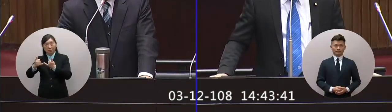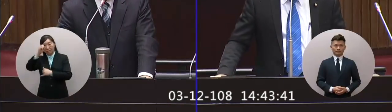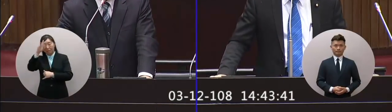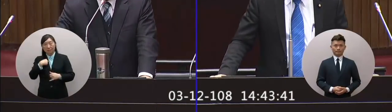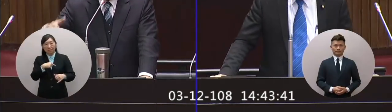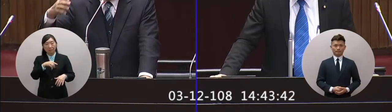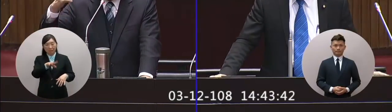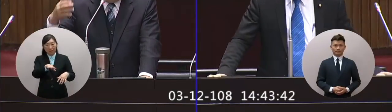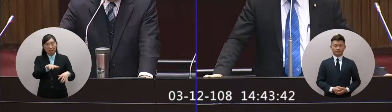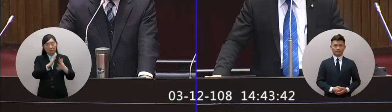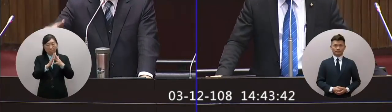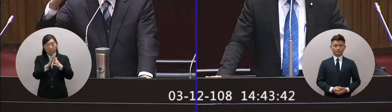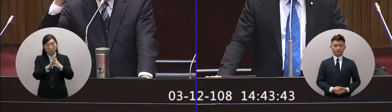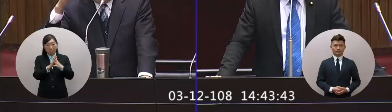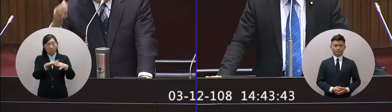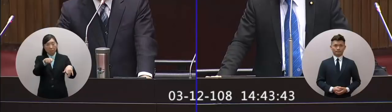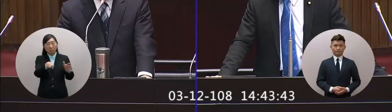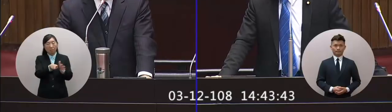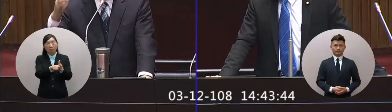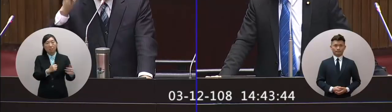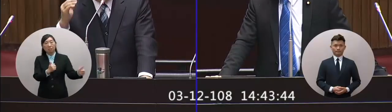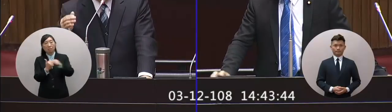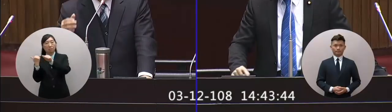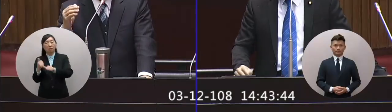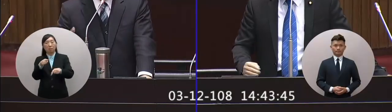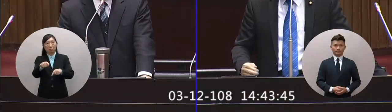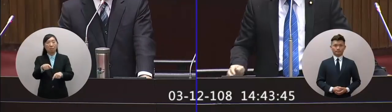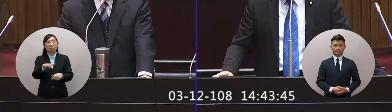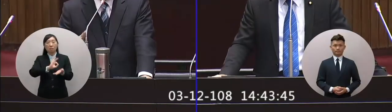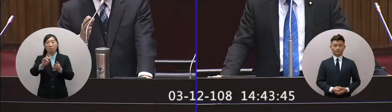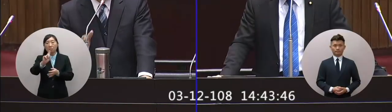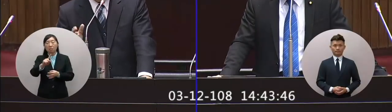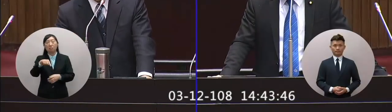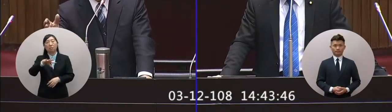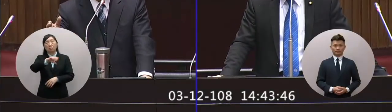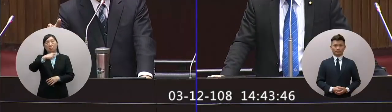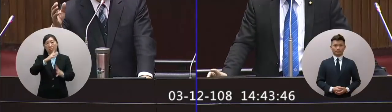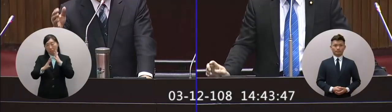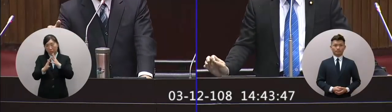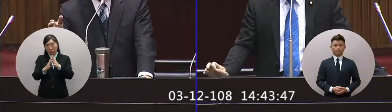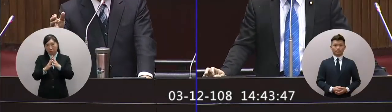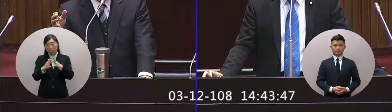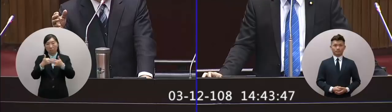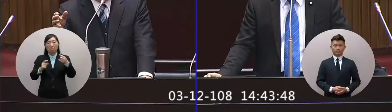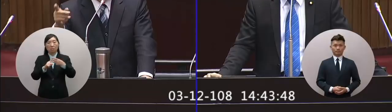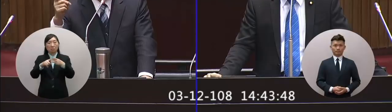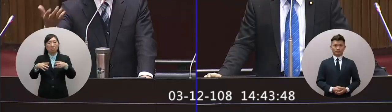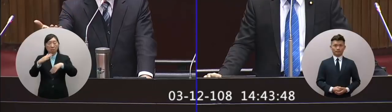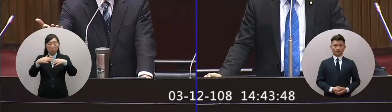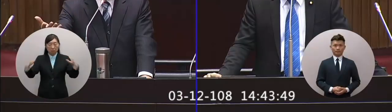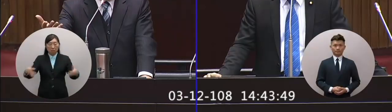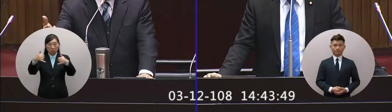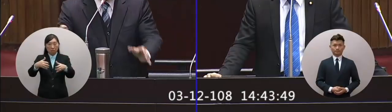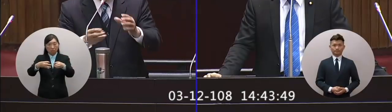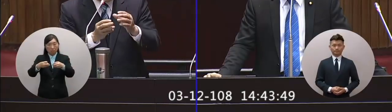招架不住，他就用所谓的统战、民主协商，一步一步要吃掉。所